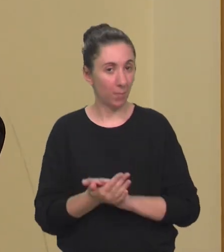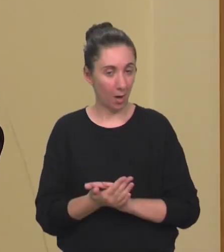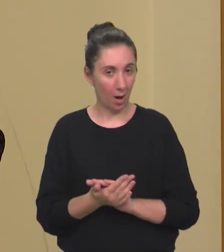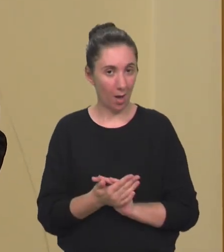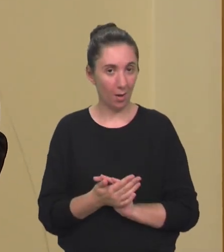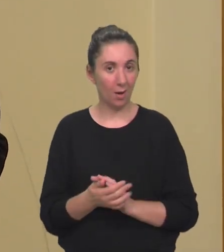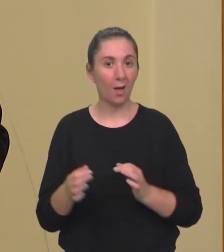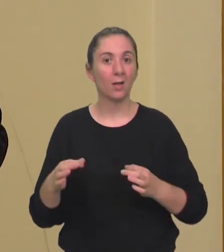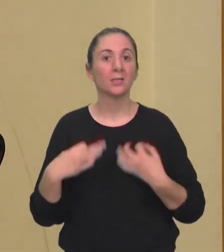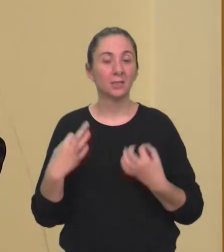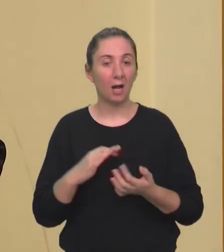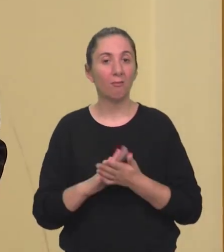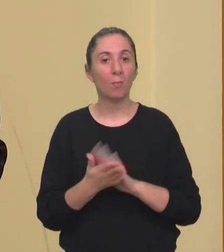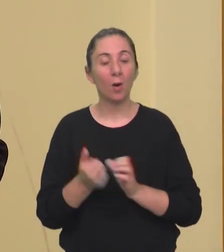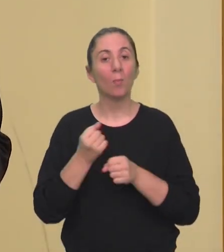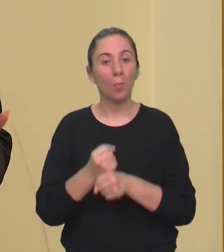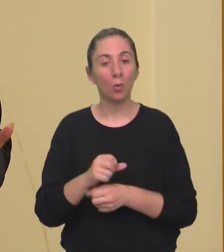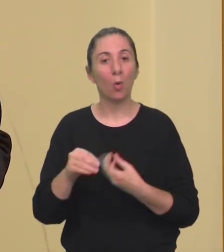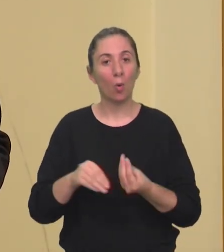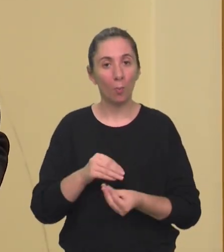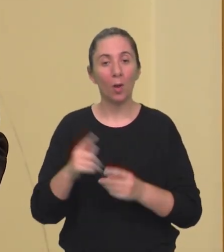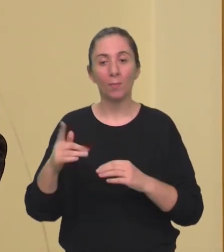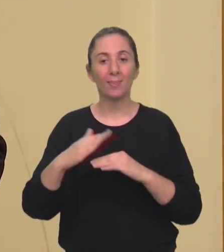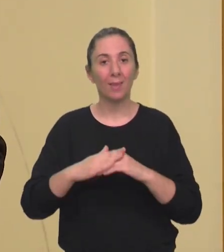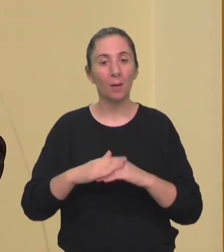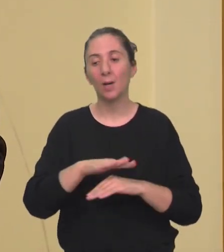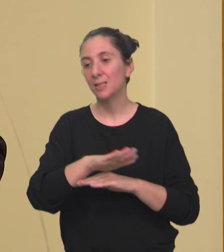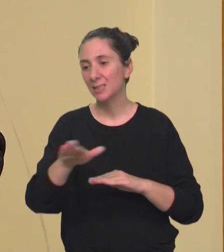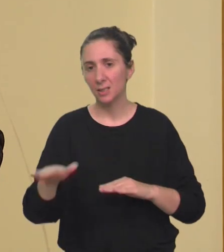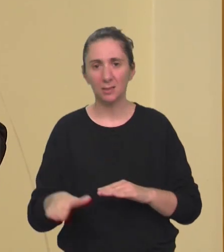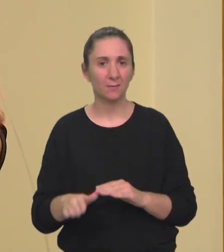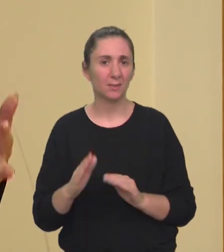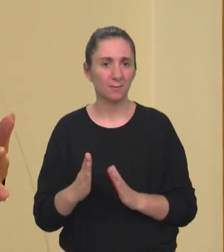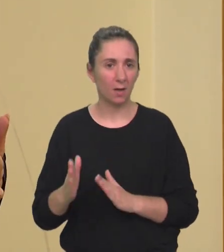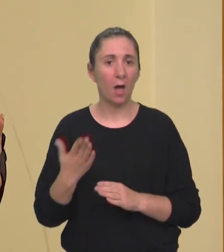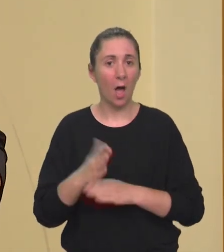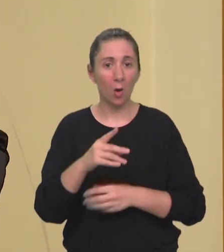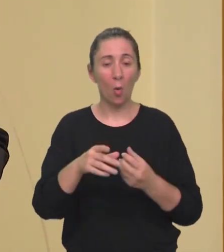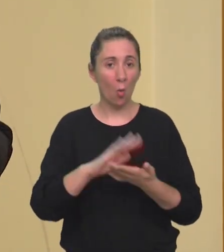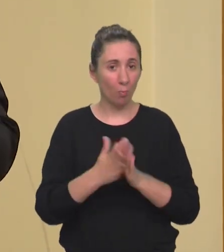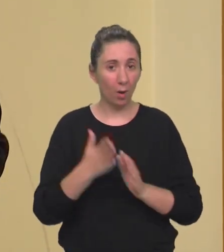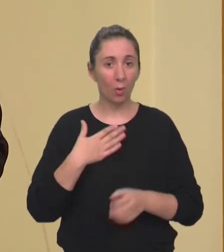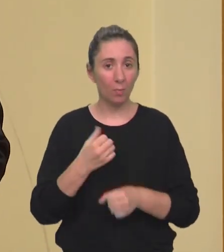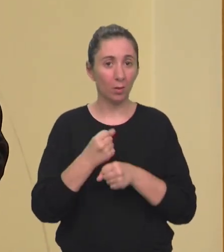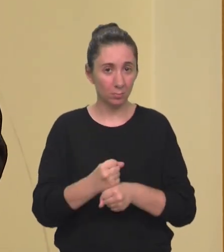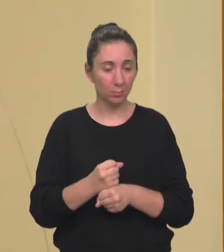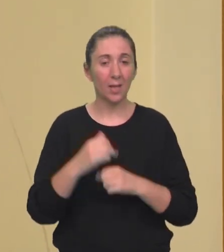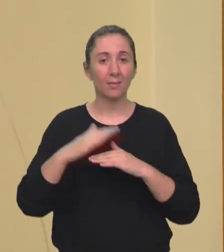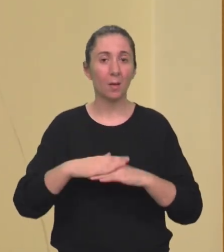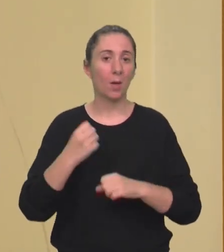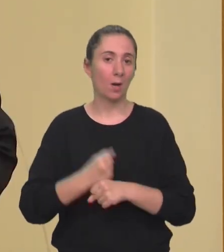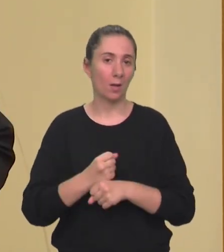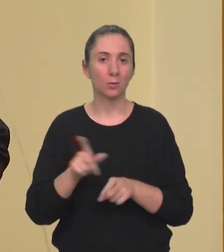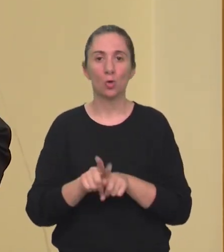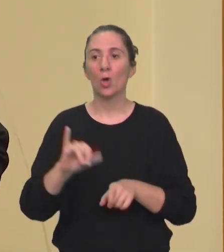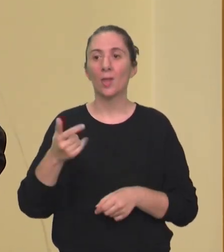jer na zdravom braku, podršci obitelji temelji svaki drugi kasnije rad. I ako je tu podrška temelj rada, onda